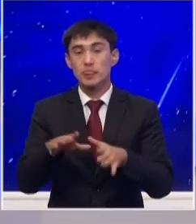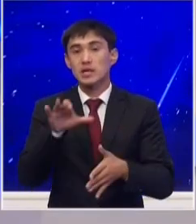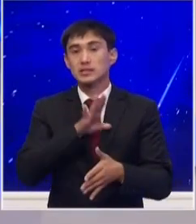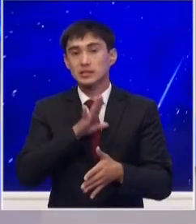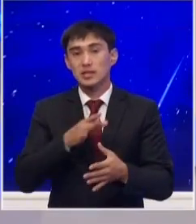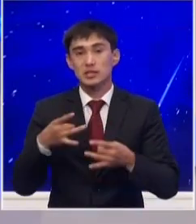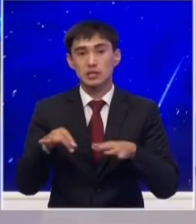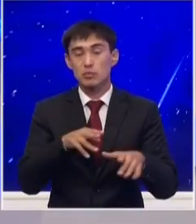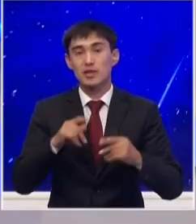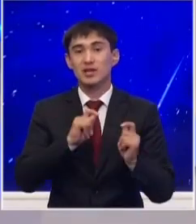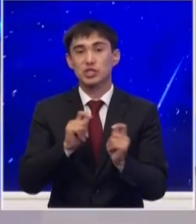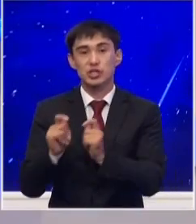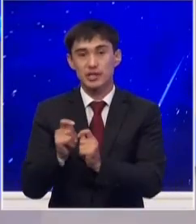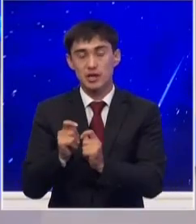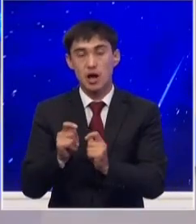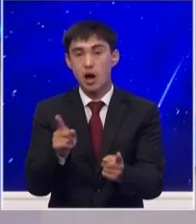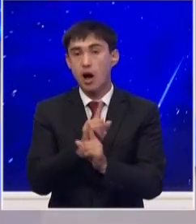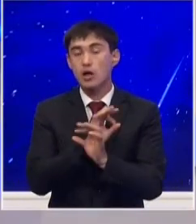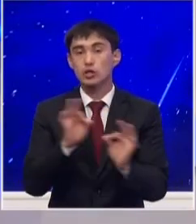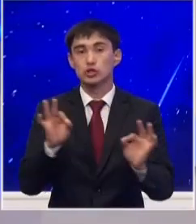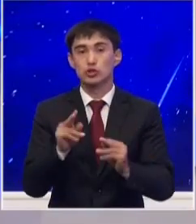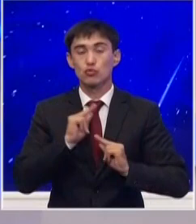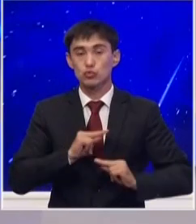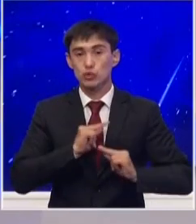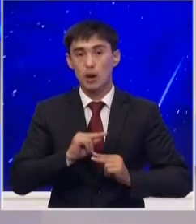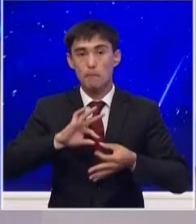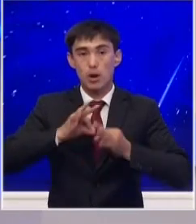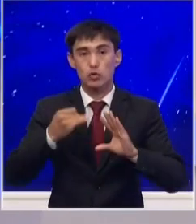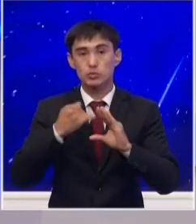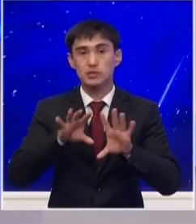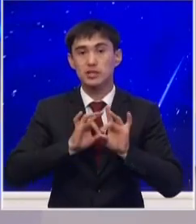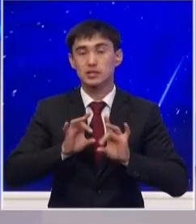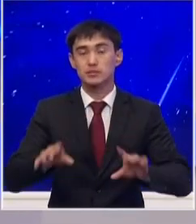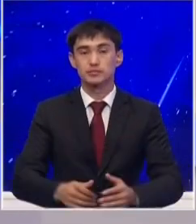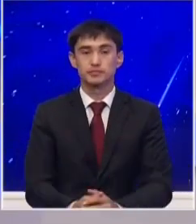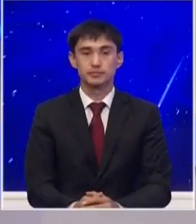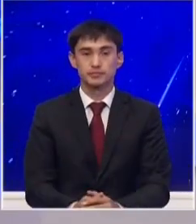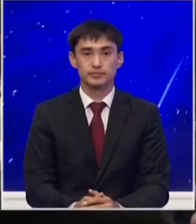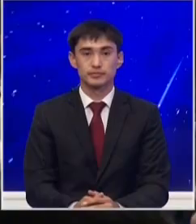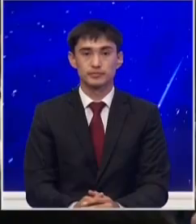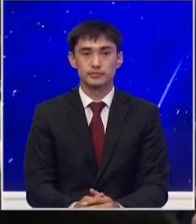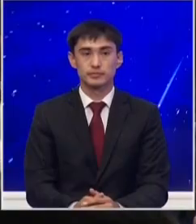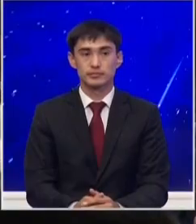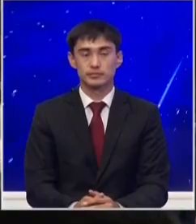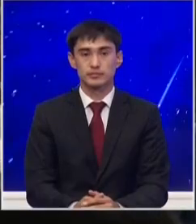также состоялась церемония награждения отличников труда. Подробности в материале сюжета.